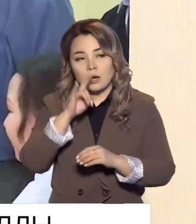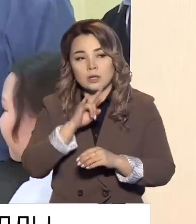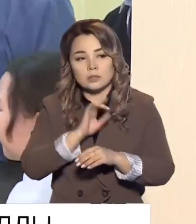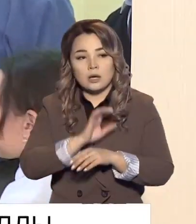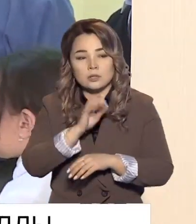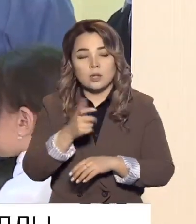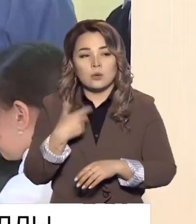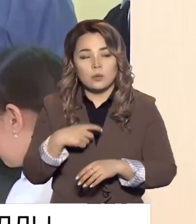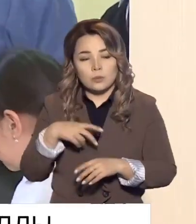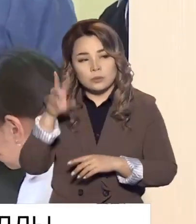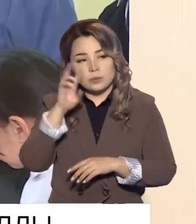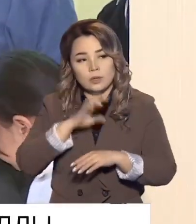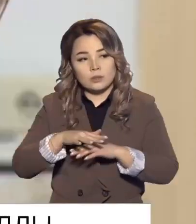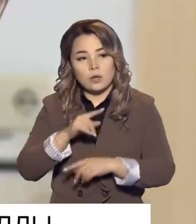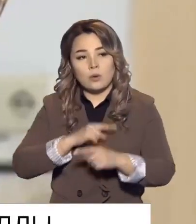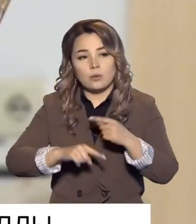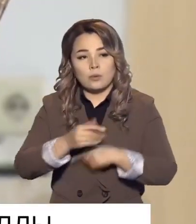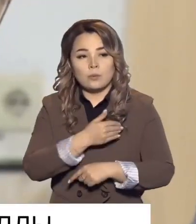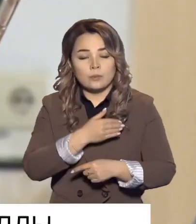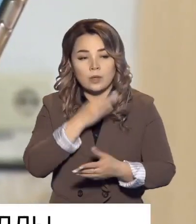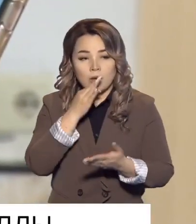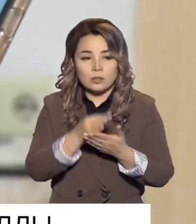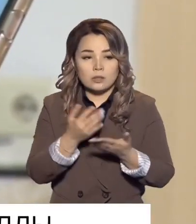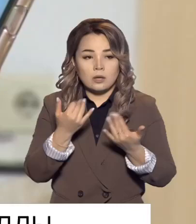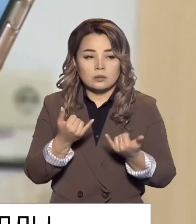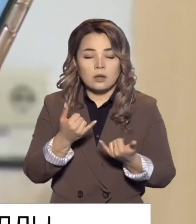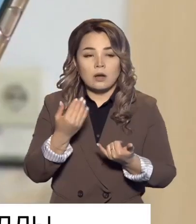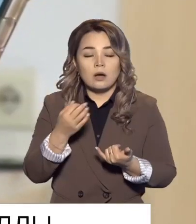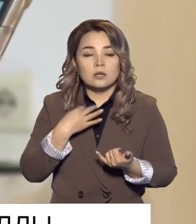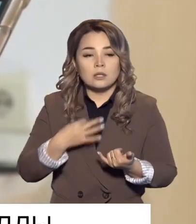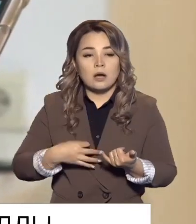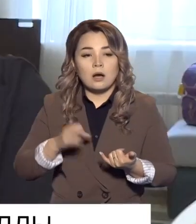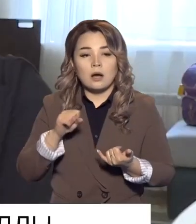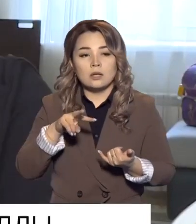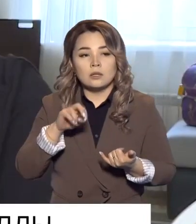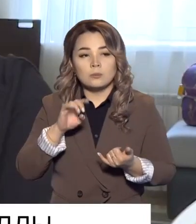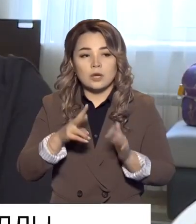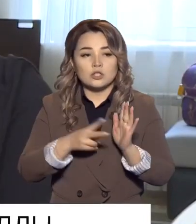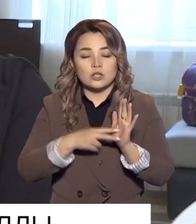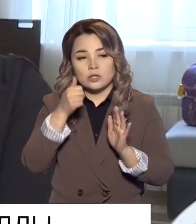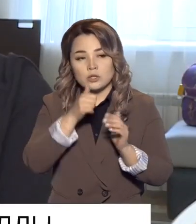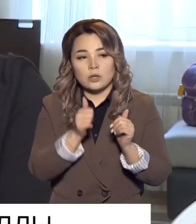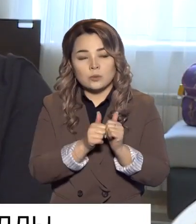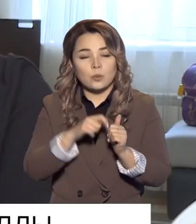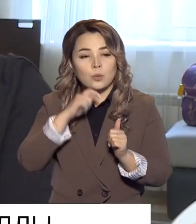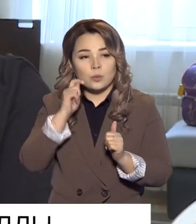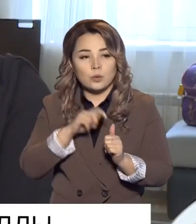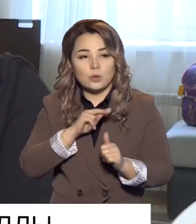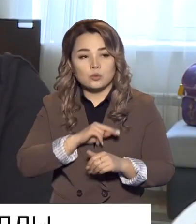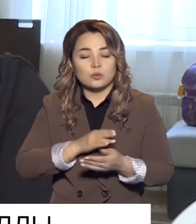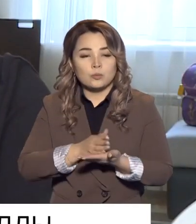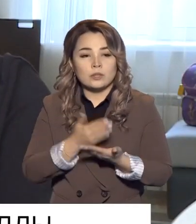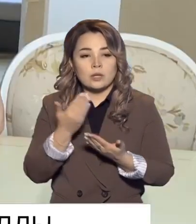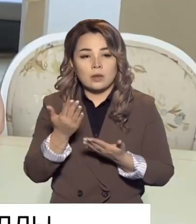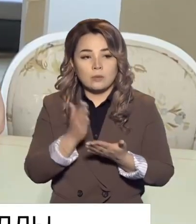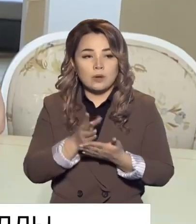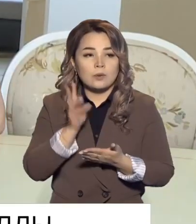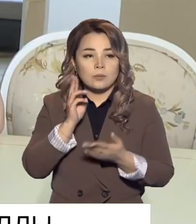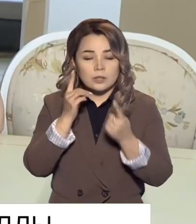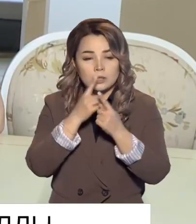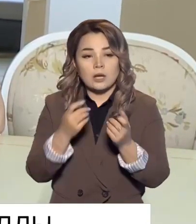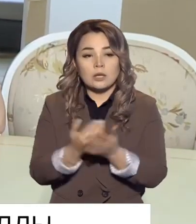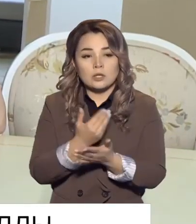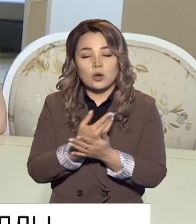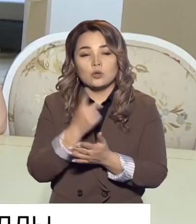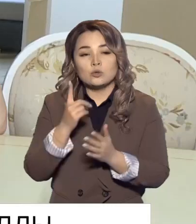қайтарып, өзі де елге оралуды ойлаған. Олы Әлібек 7 жылдан бері Украинада әкесінің жанында жұмыс істеген. Елшіліктен хабарлама келген